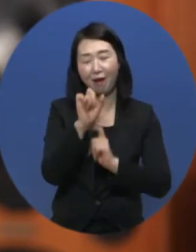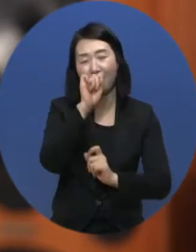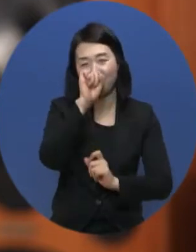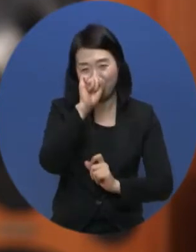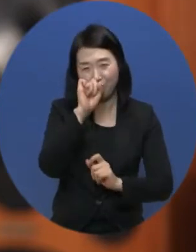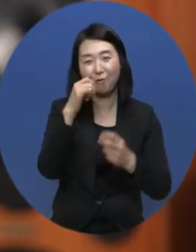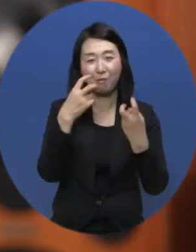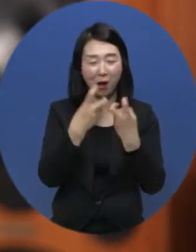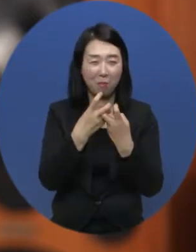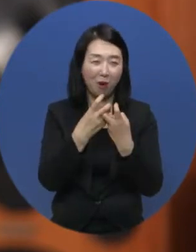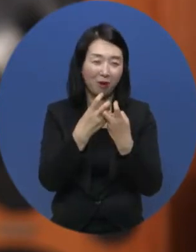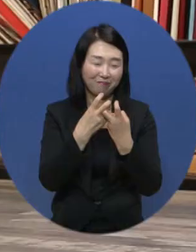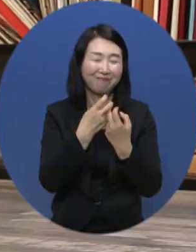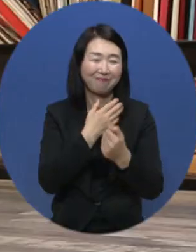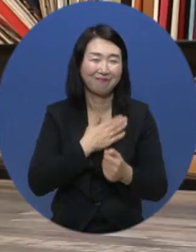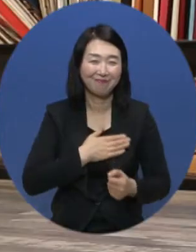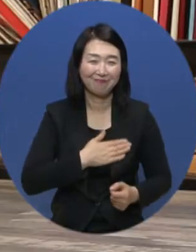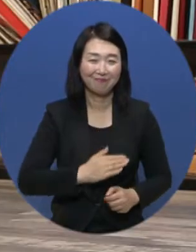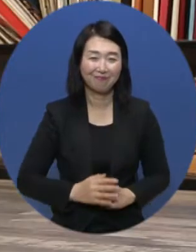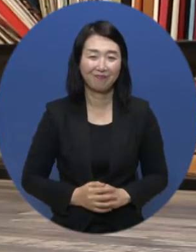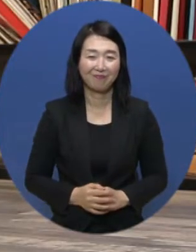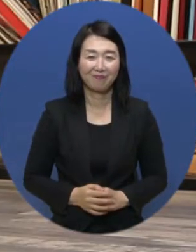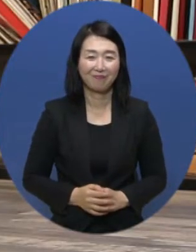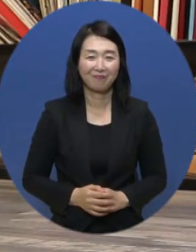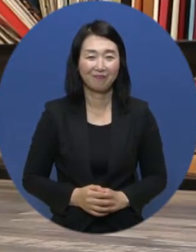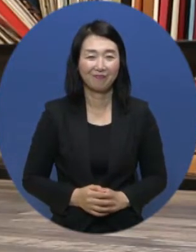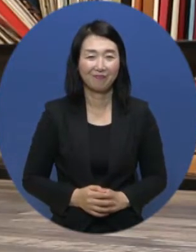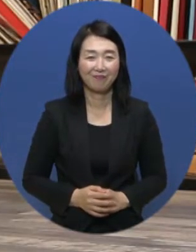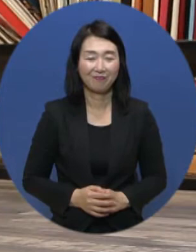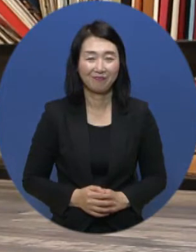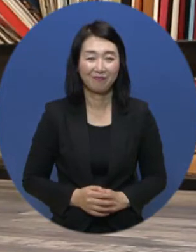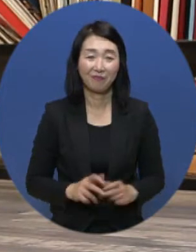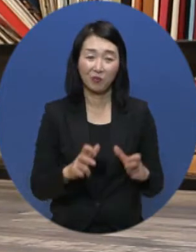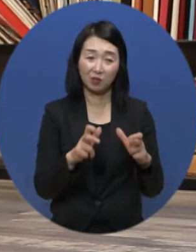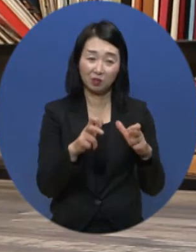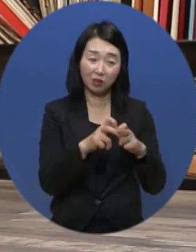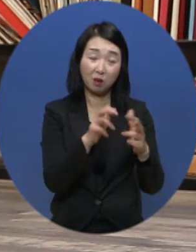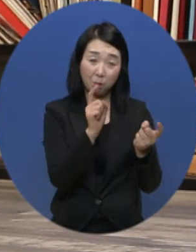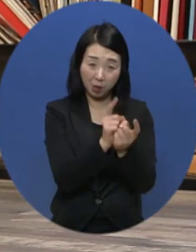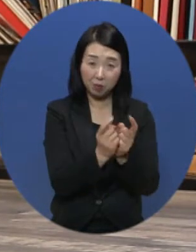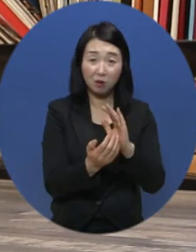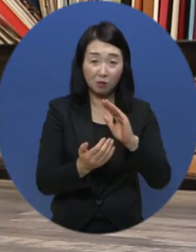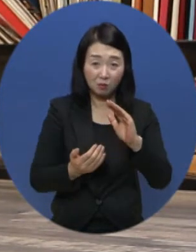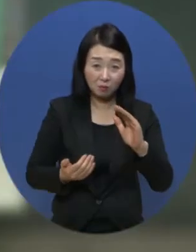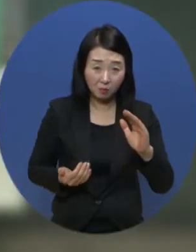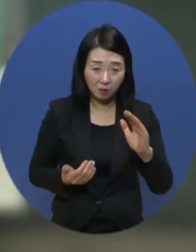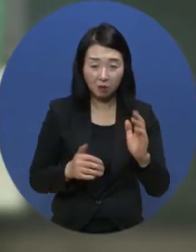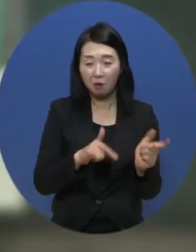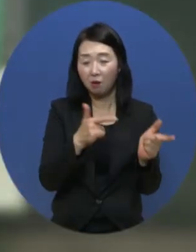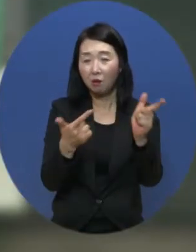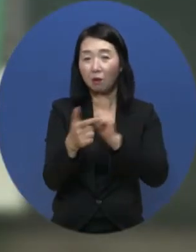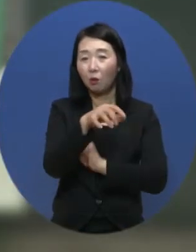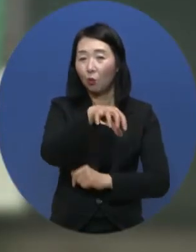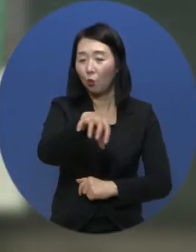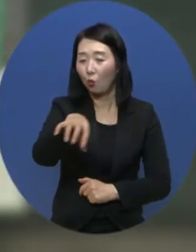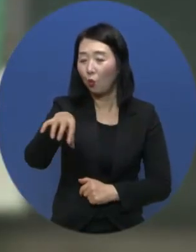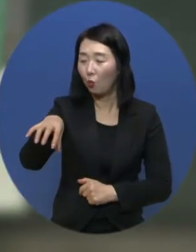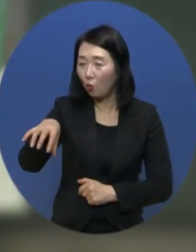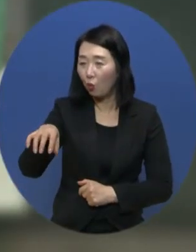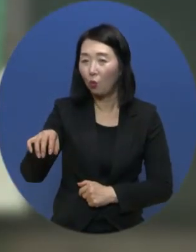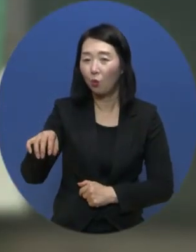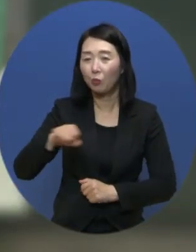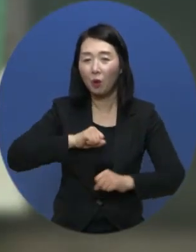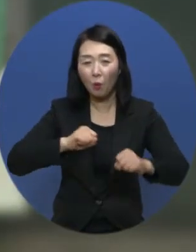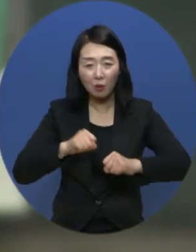방법이라는 걸 깨닫게 된 거죠. 어떻게 보면은 장애를 입기 이전보다 더 다양한 분야에서 의미 있는 활동들을